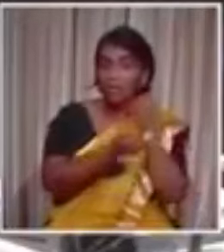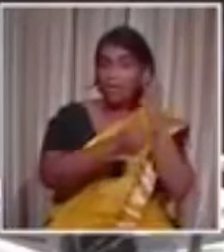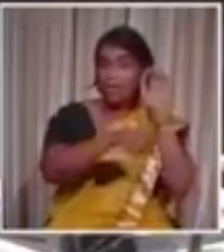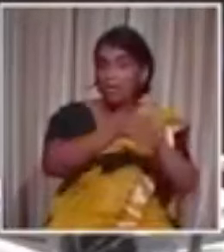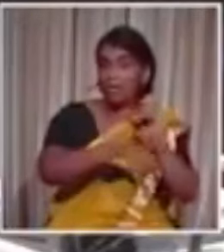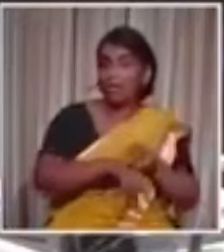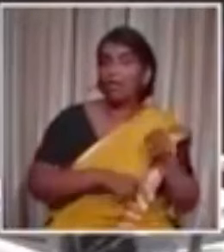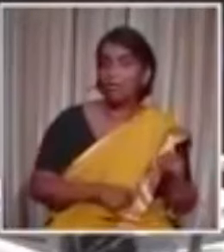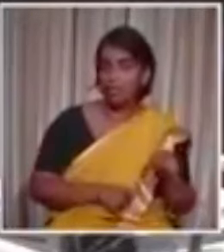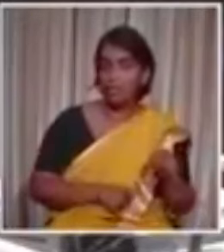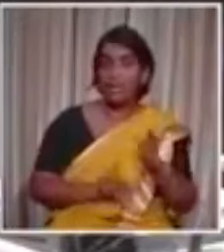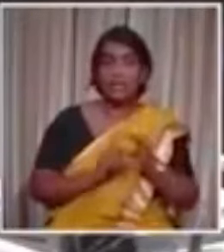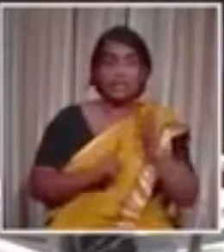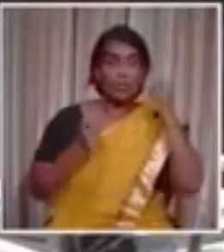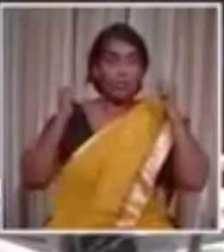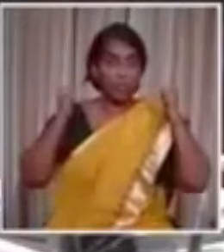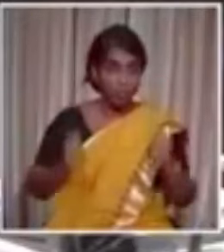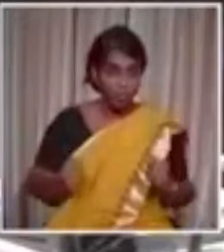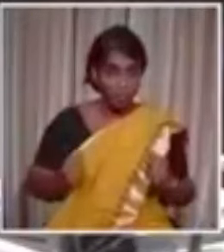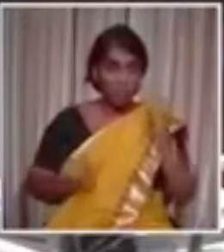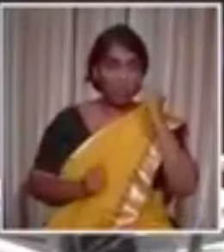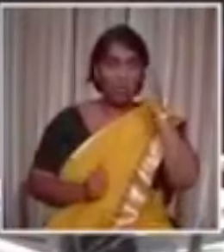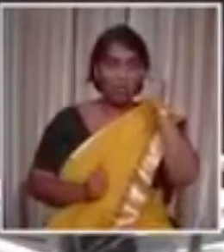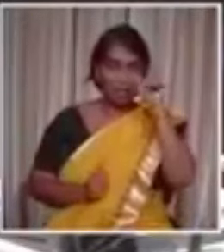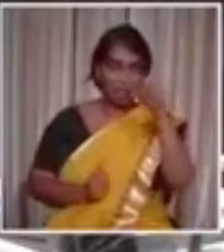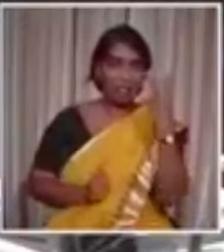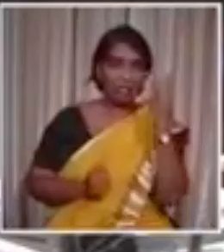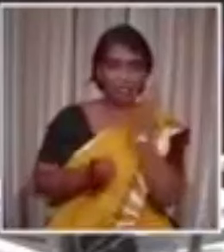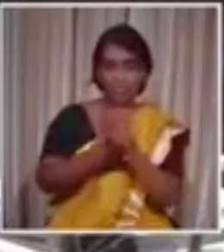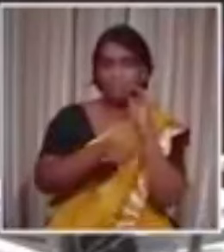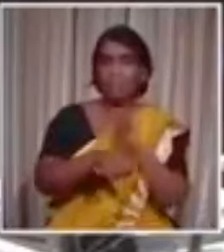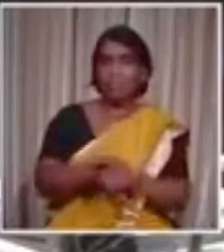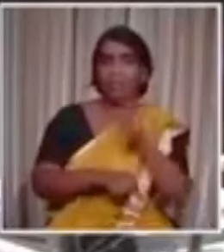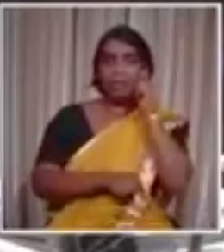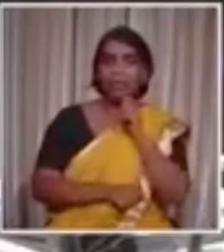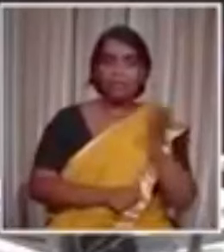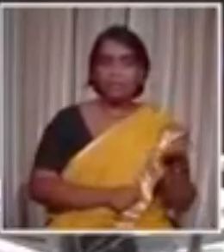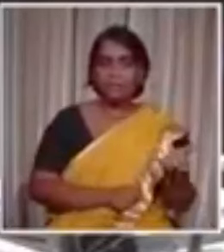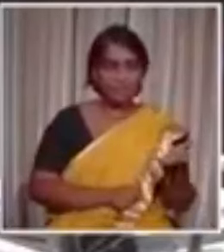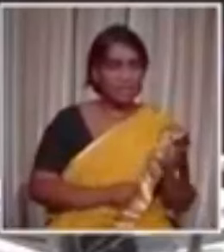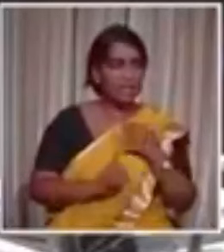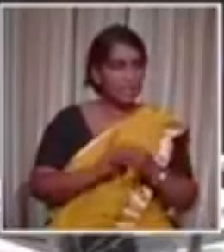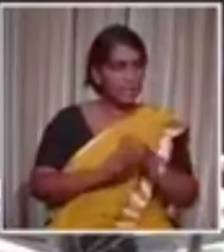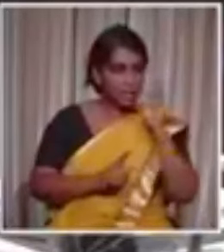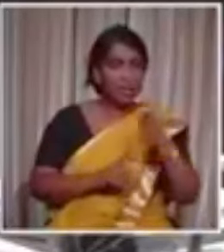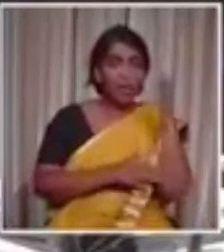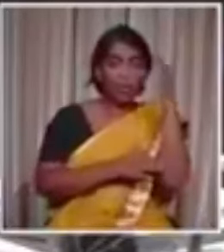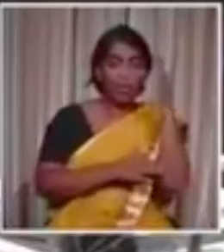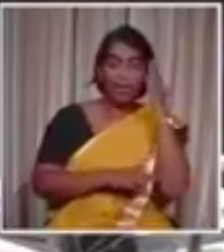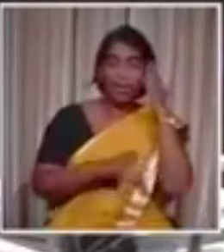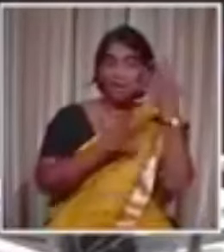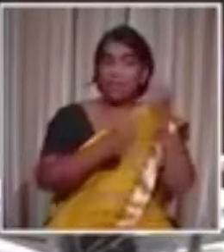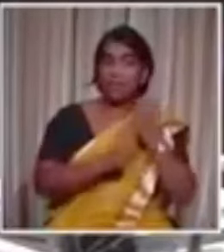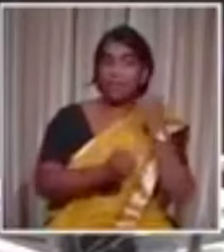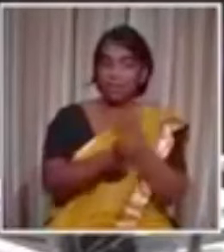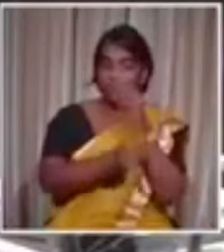කවුද? ජනාධිපති පුටුවේ වාඩි වෙච්ච කාන්තාවන් දෙන්නේ කත්තට කොට ගනි. ත්‍රස්තවාදී. ජනාධිපති කොටියේ කොඩියේ නිදියාගත්තු කෙනා අත්තන කොට